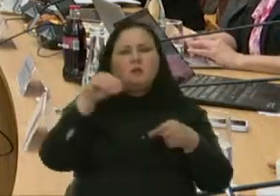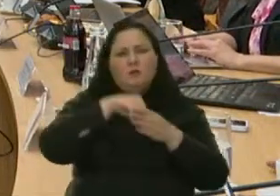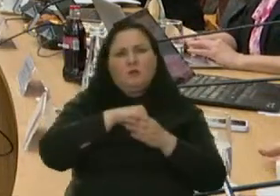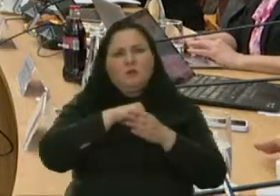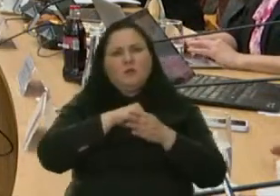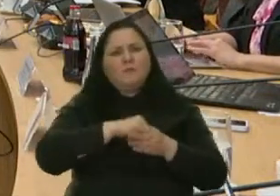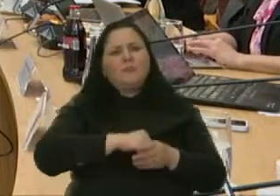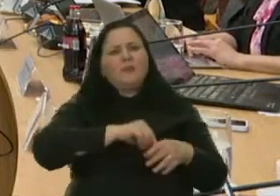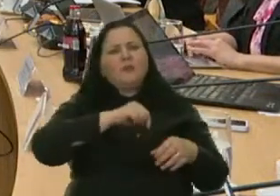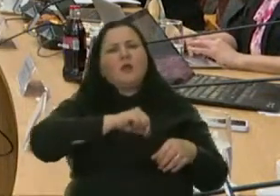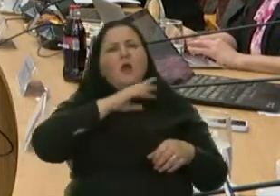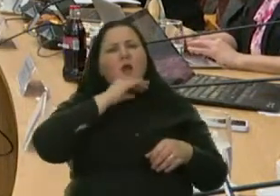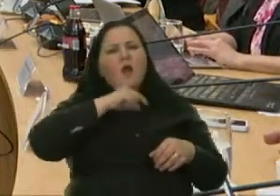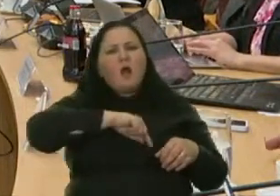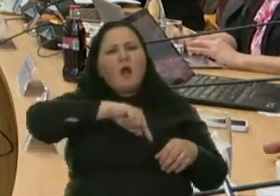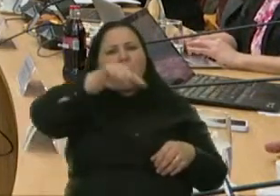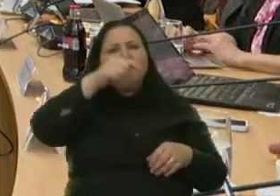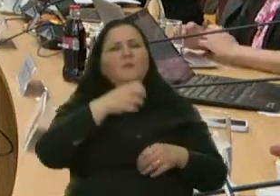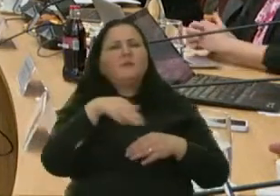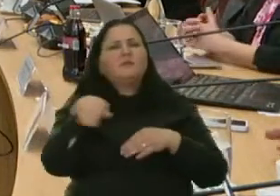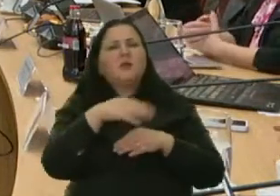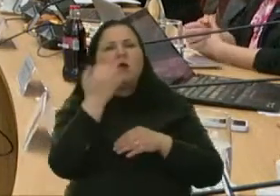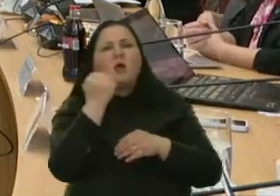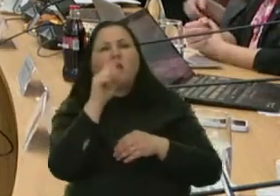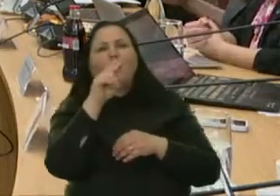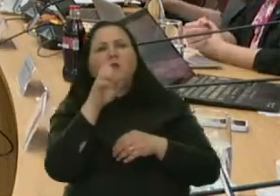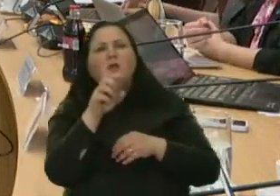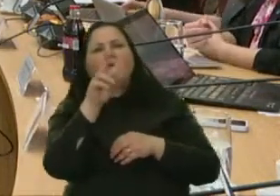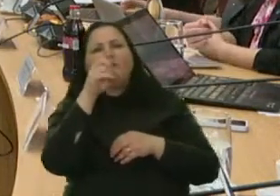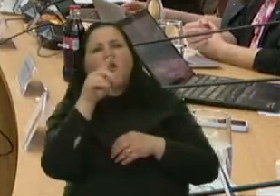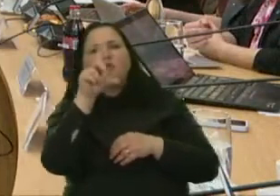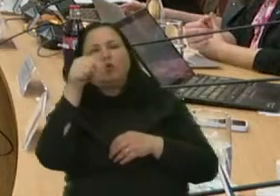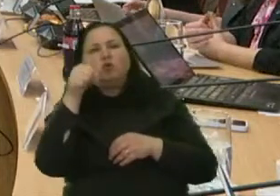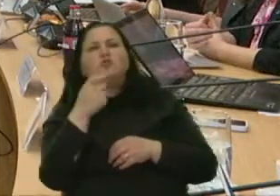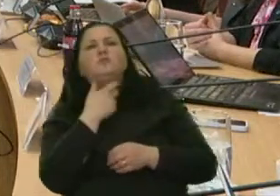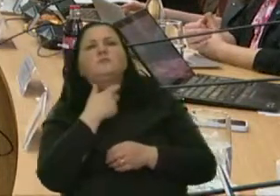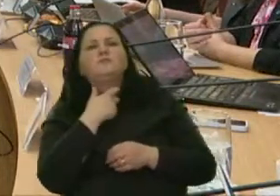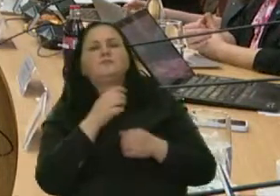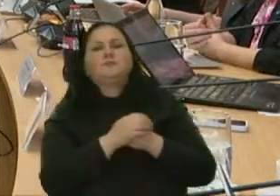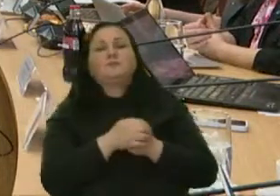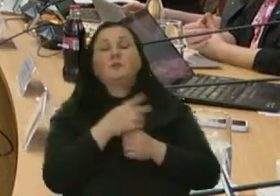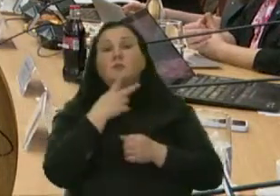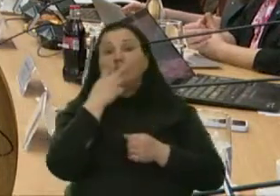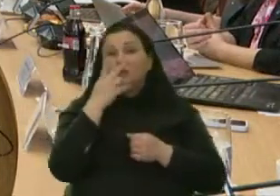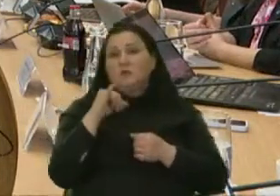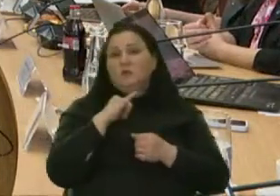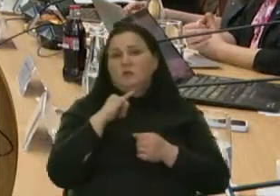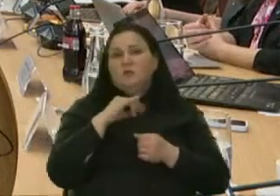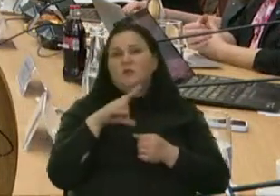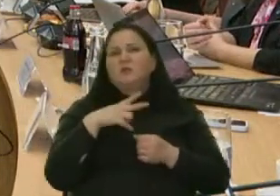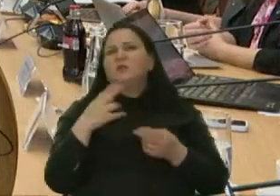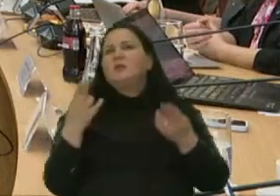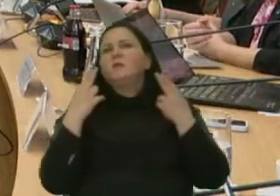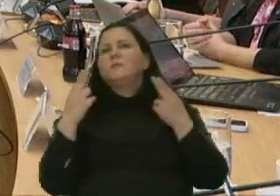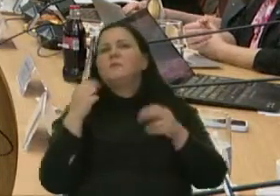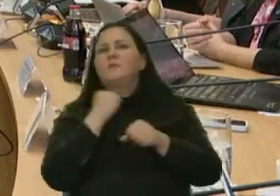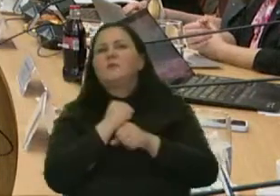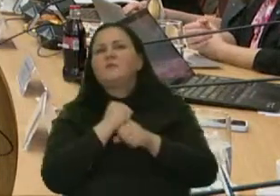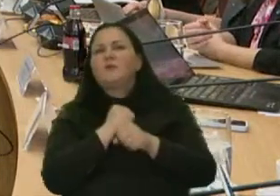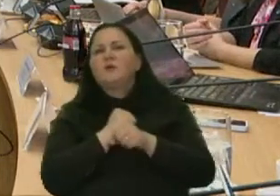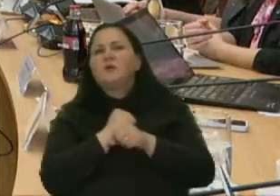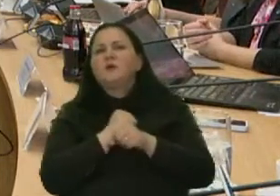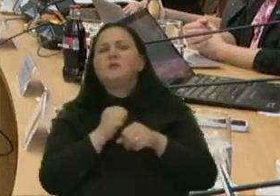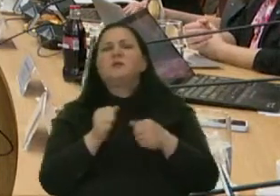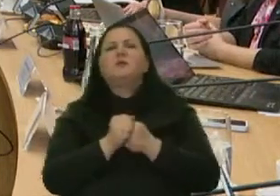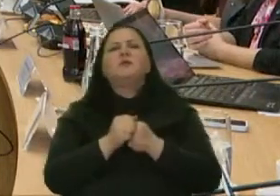marcajelor necesare pe Aurel Vlaicu 21 Decembrie drept urmare Considerăm că este imperativă realizarea amenajărilor necesare